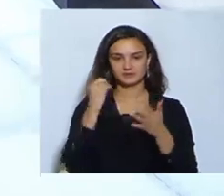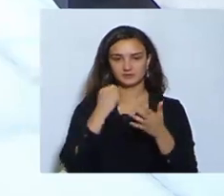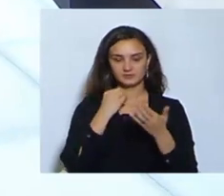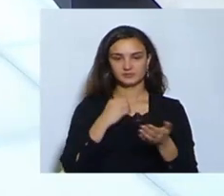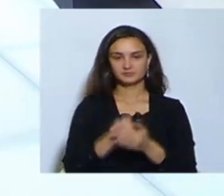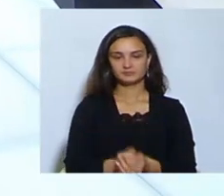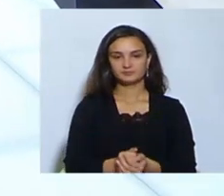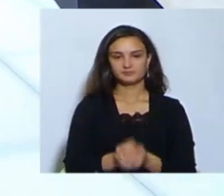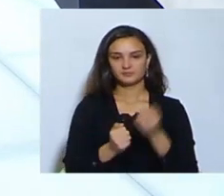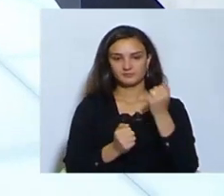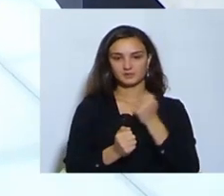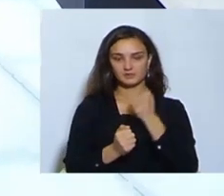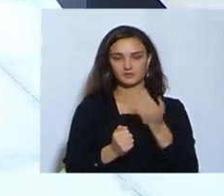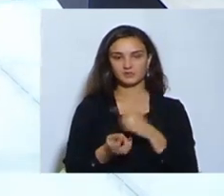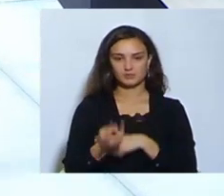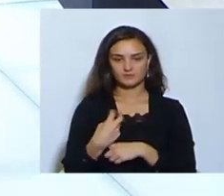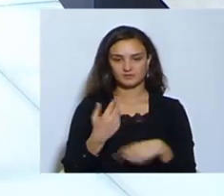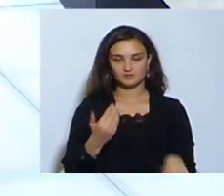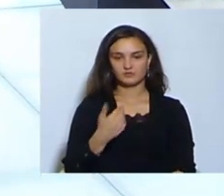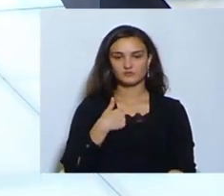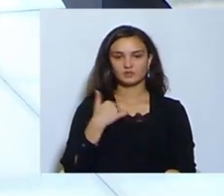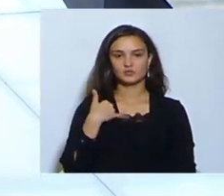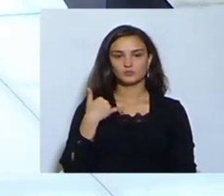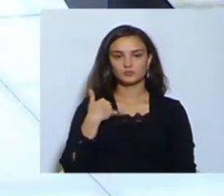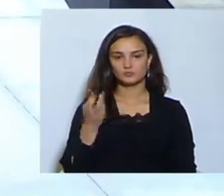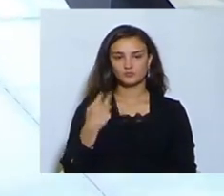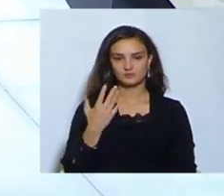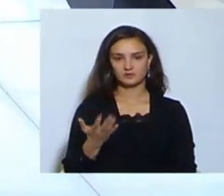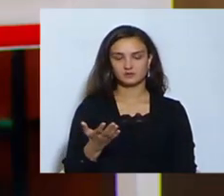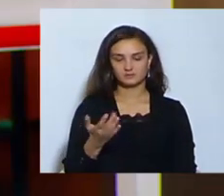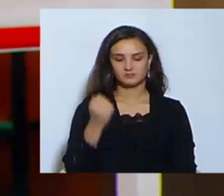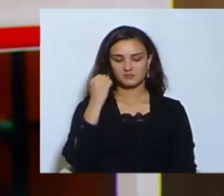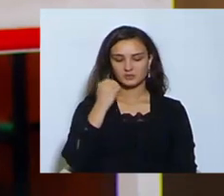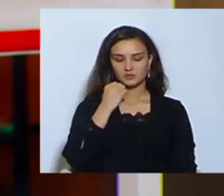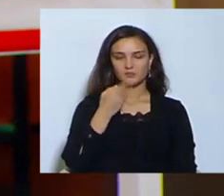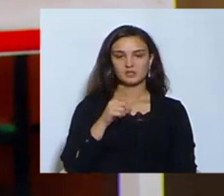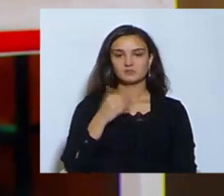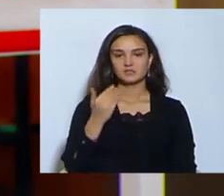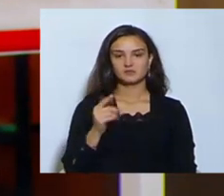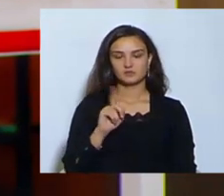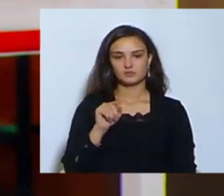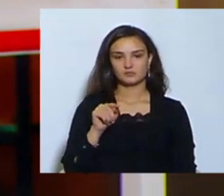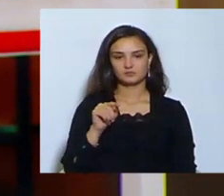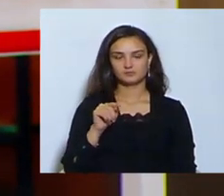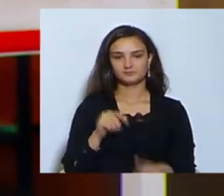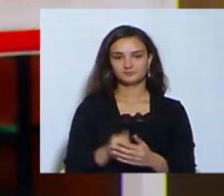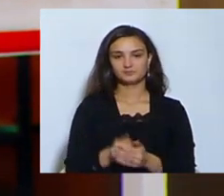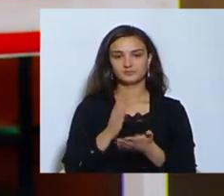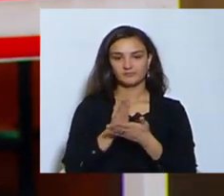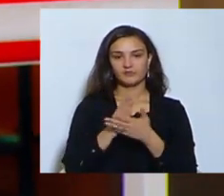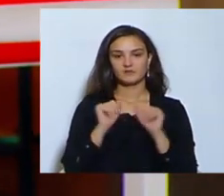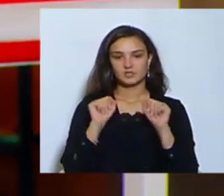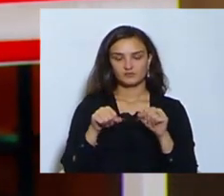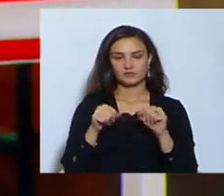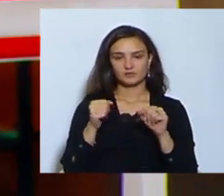დაბრძანდით. მადლობა მოსვლისათვის, ჩვენთან სტუმრობისათვის. მადლობა იმისათვის, რომ გვაქვს